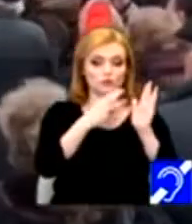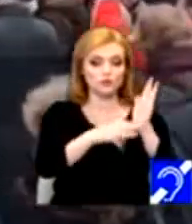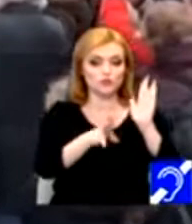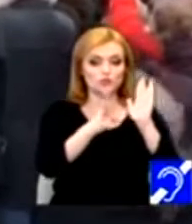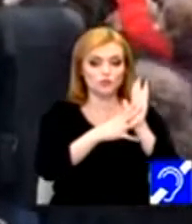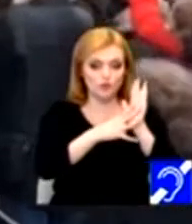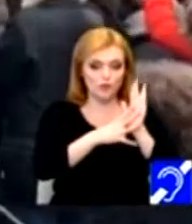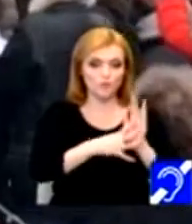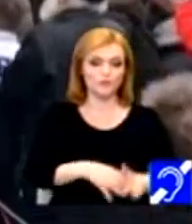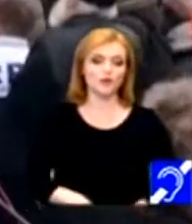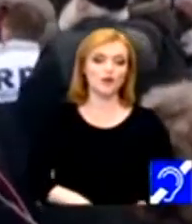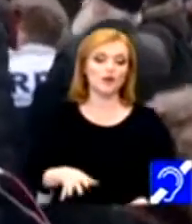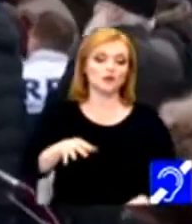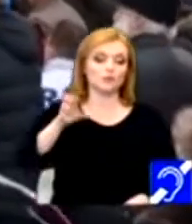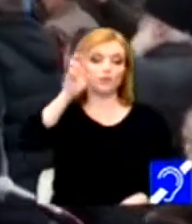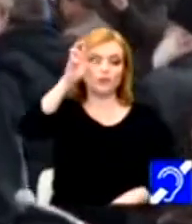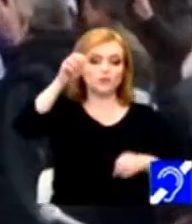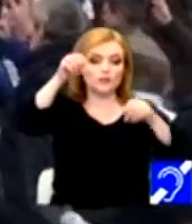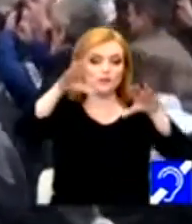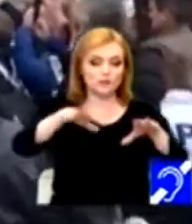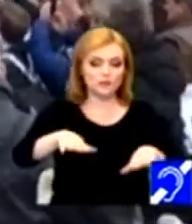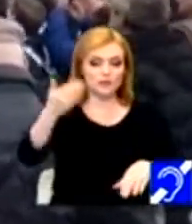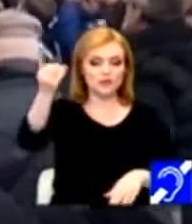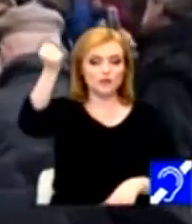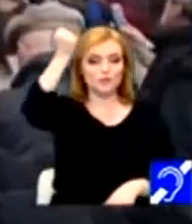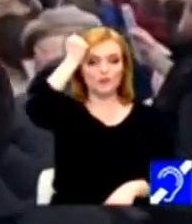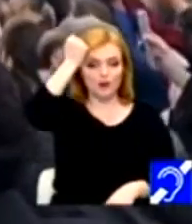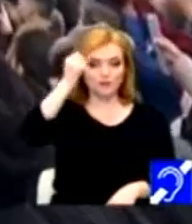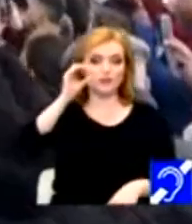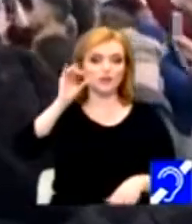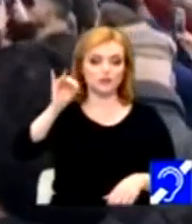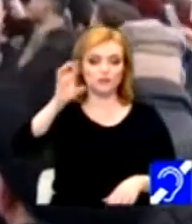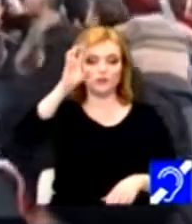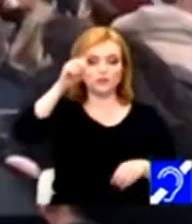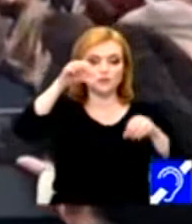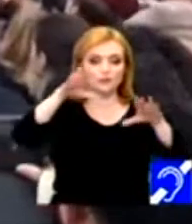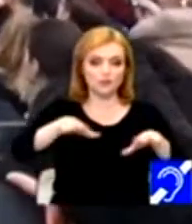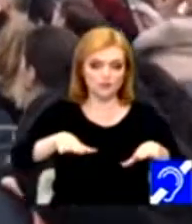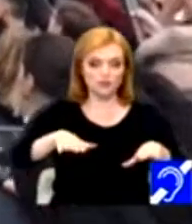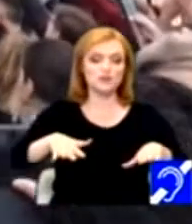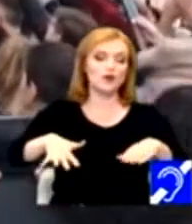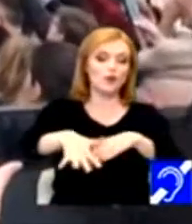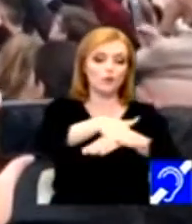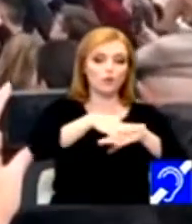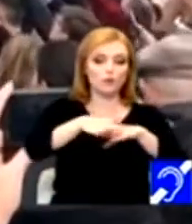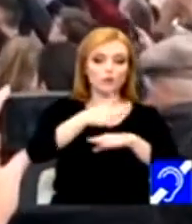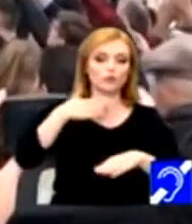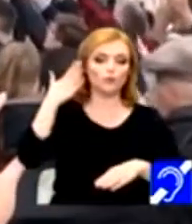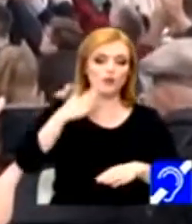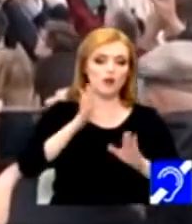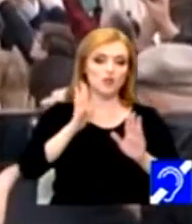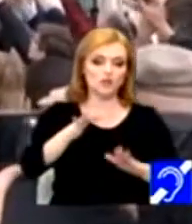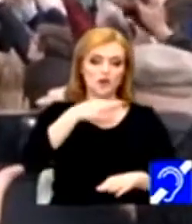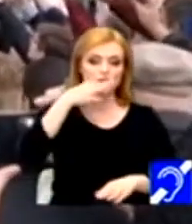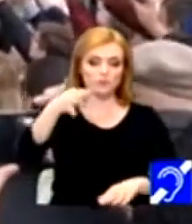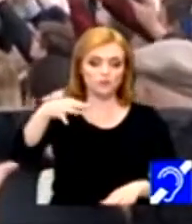Dumnezeu să le binecuvânteze memoria, Dumnezeu să binecuvânteze poporul român. Donald Trump, președintele Statelor Unite ale Americii,